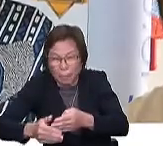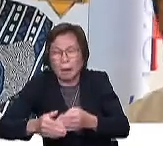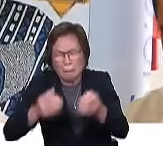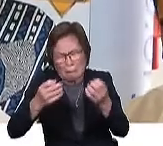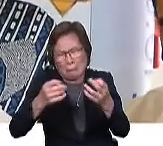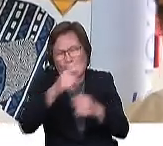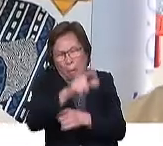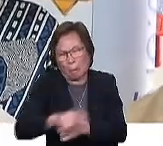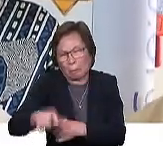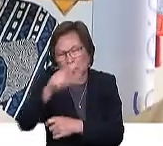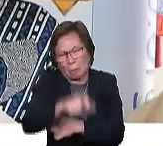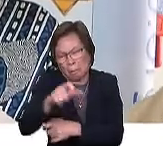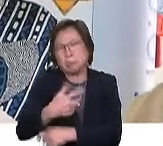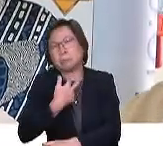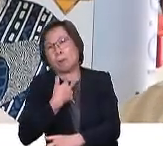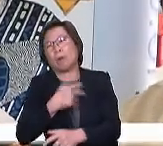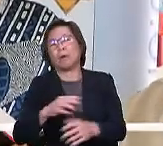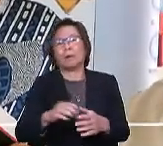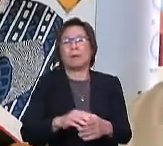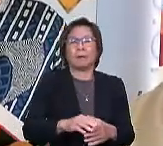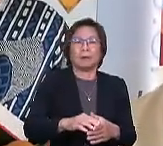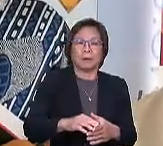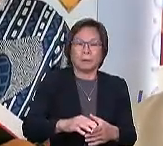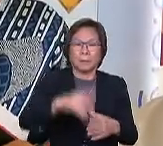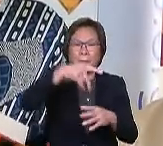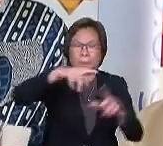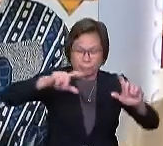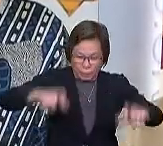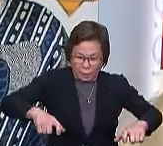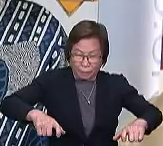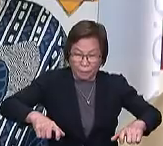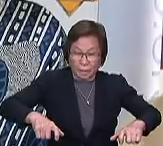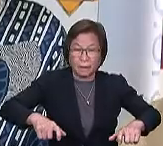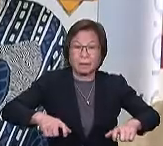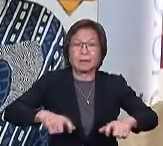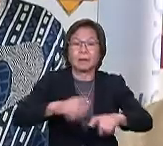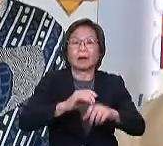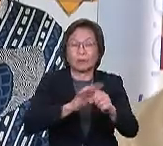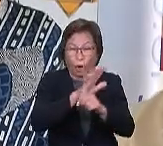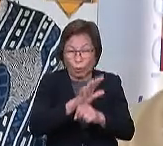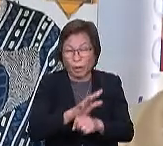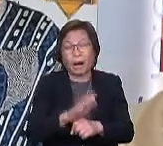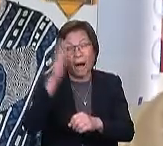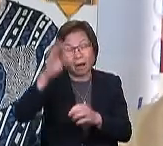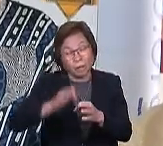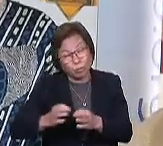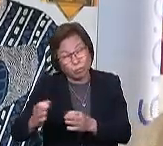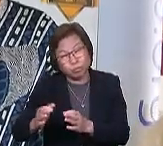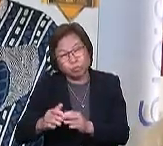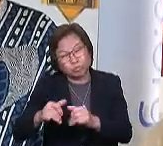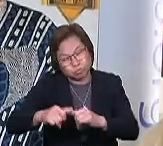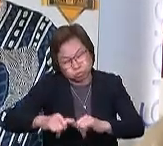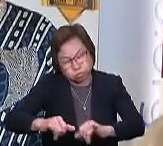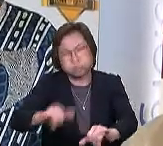baik kita pun tahu kesan kepada pikir bidang copy ini bukan sekadar lepas habis pikir dia akan tersebut berlanjut m dan kita kasih